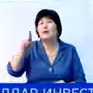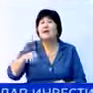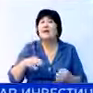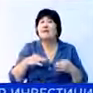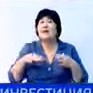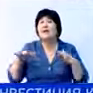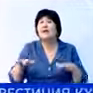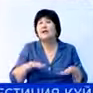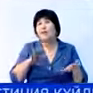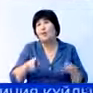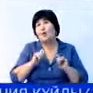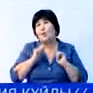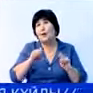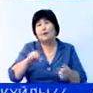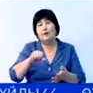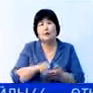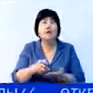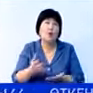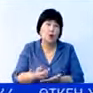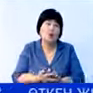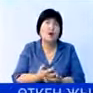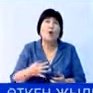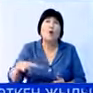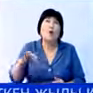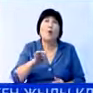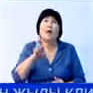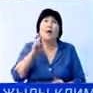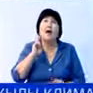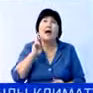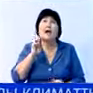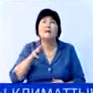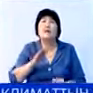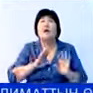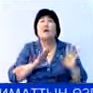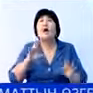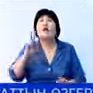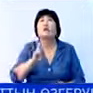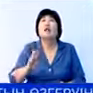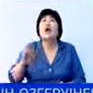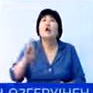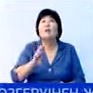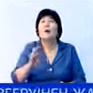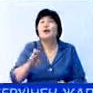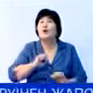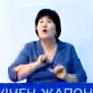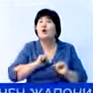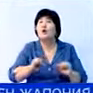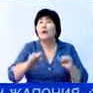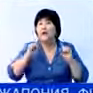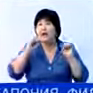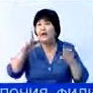салтанатты шарада марапат төрінен көрінді. Облыс әкімінің орынбасары Наурызбай Байқадамов жомарттығымен